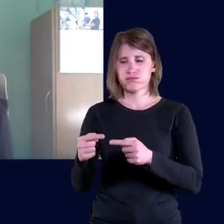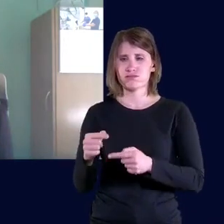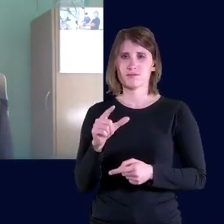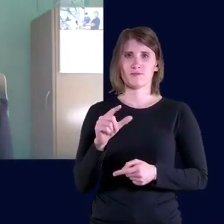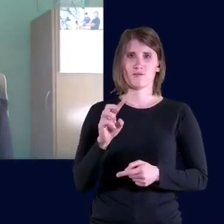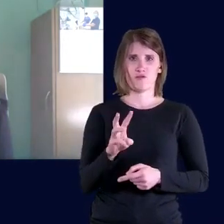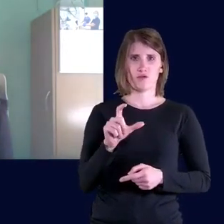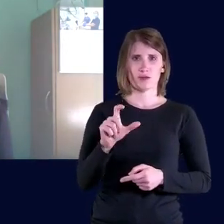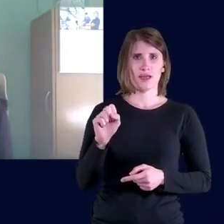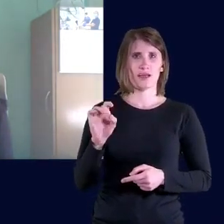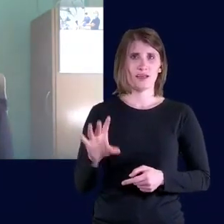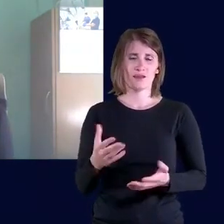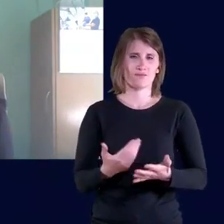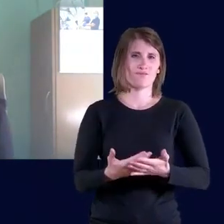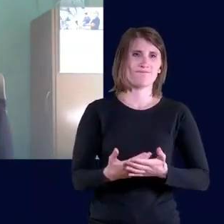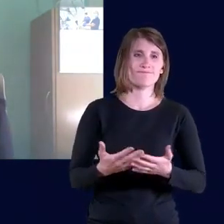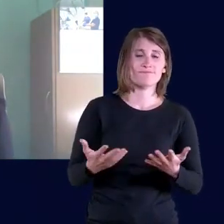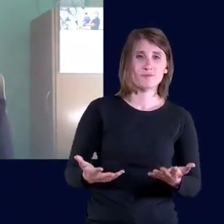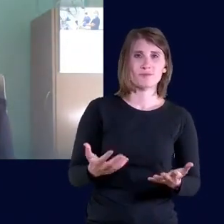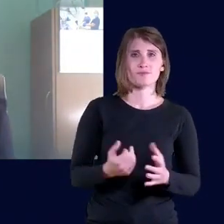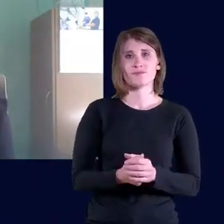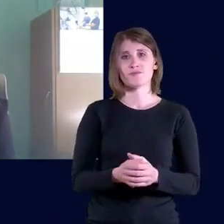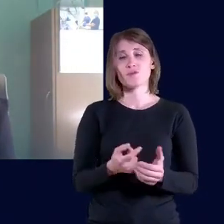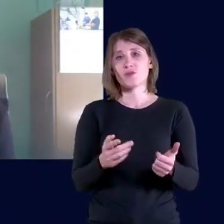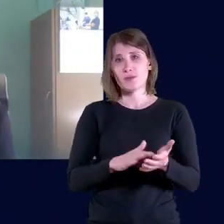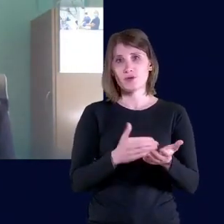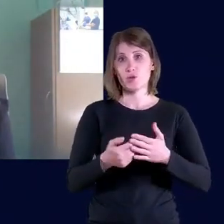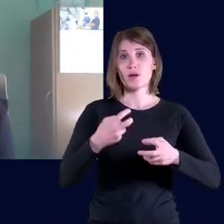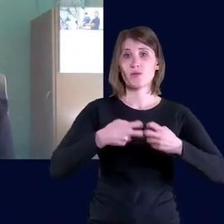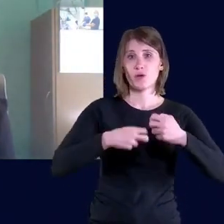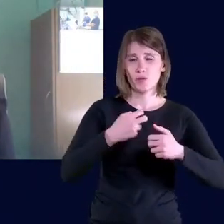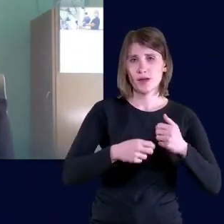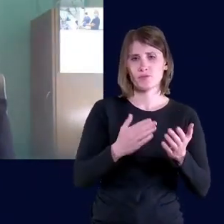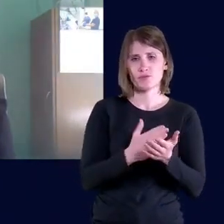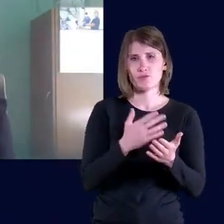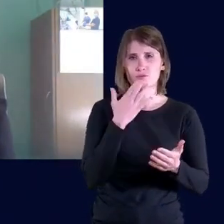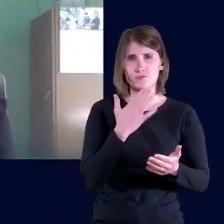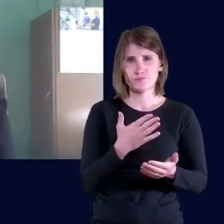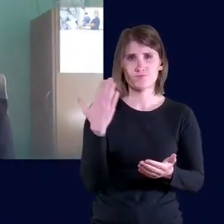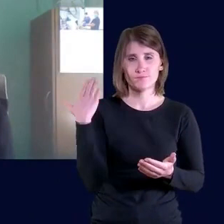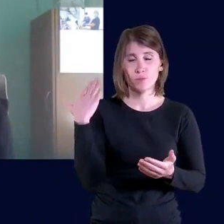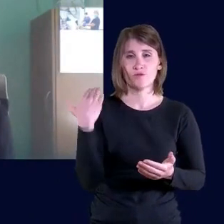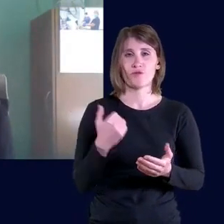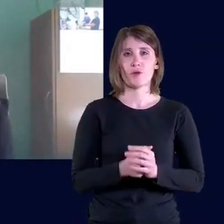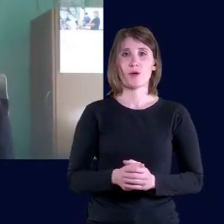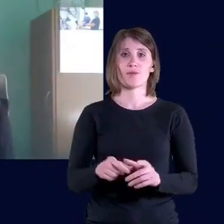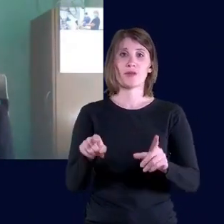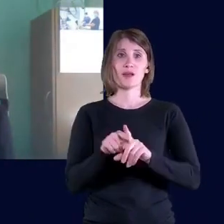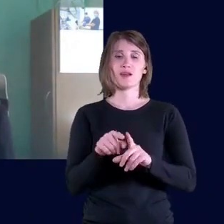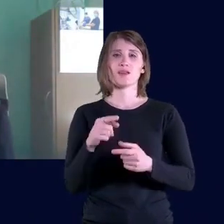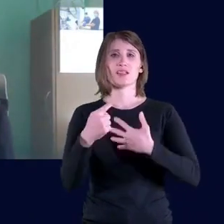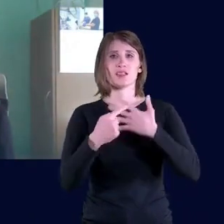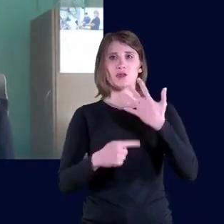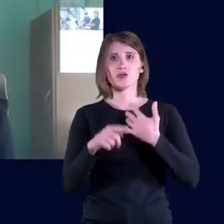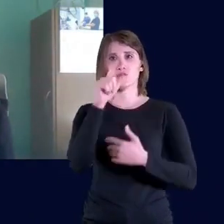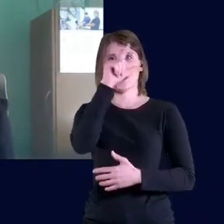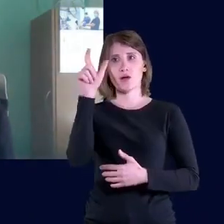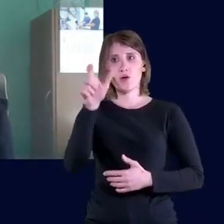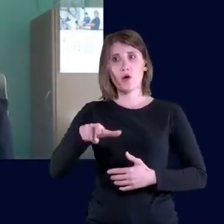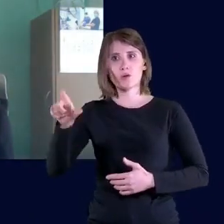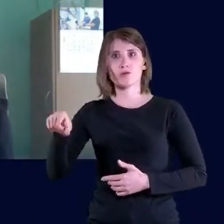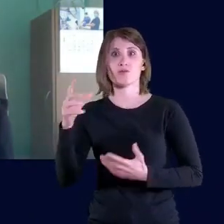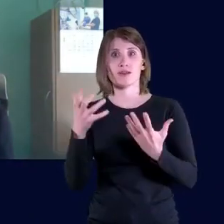typu problemy o których wspomniałem że liczba potencjalnych odbiorców